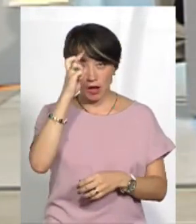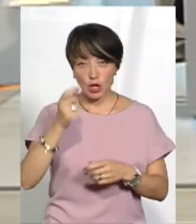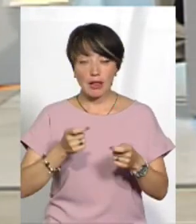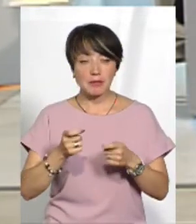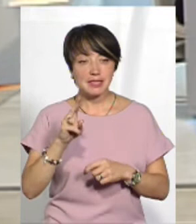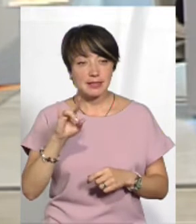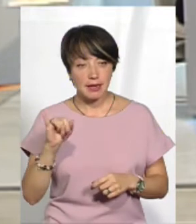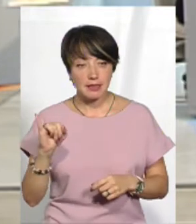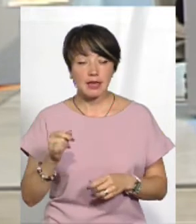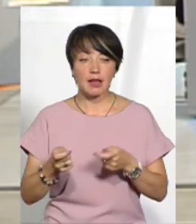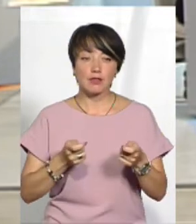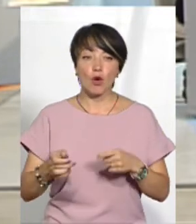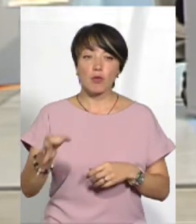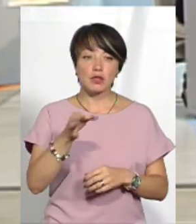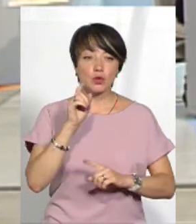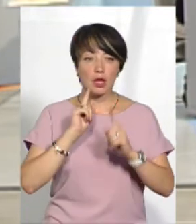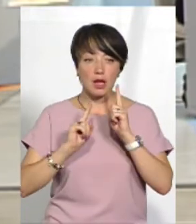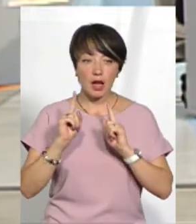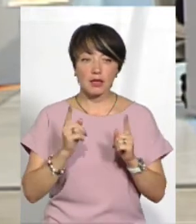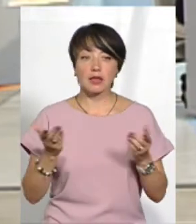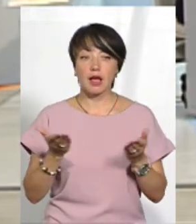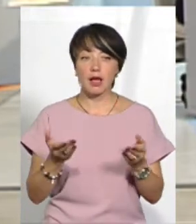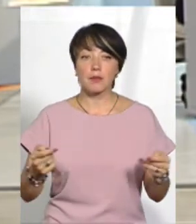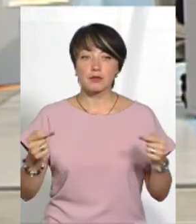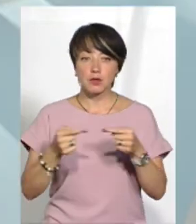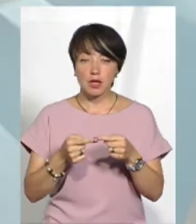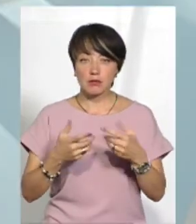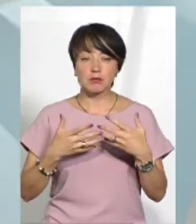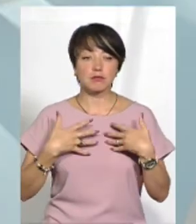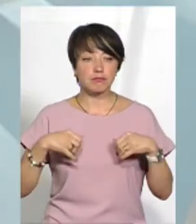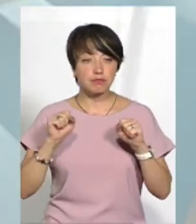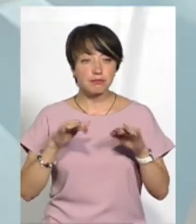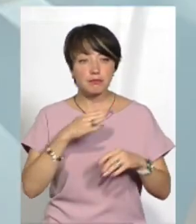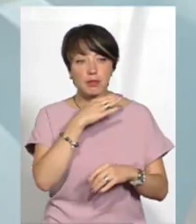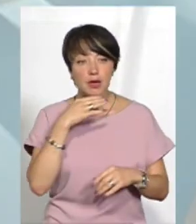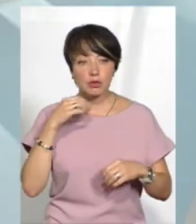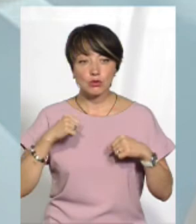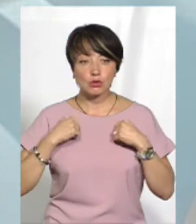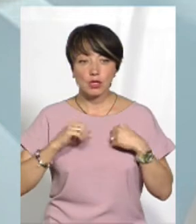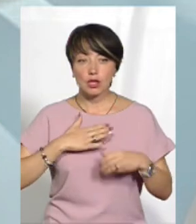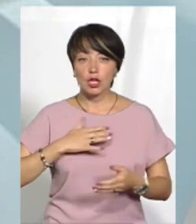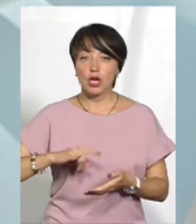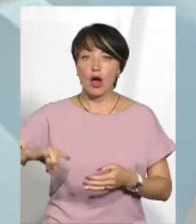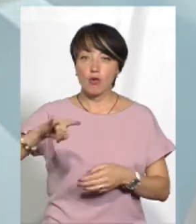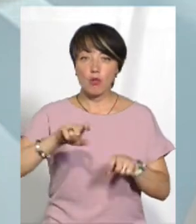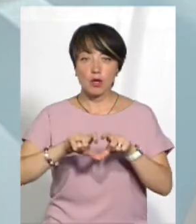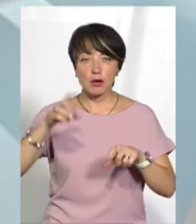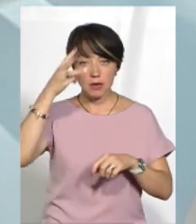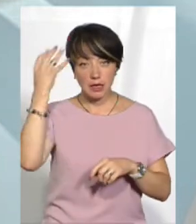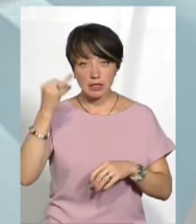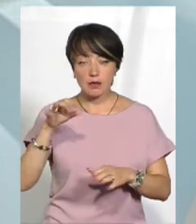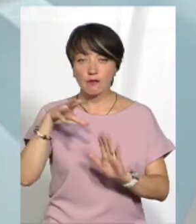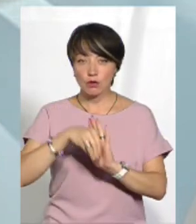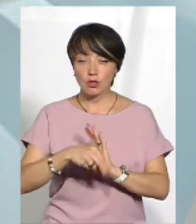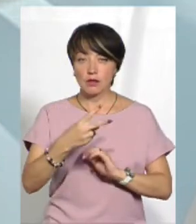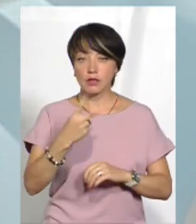державної адміністрації, керівництво обласної ради, які безпосередньо прикладали багато зусиль, і наш аеропорт Хмельницький